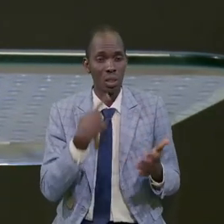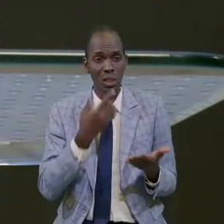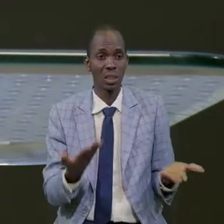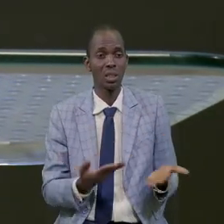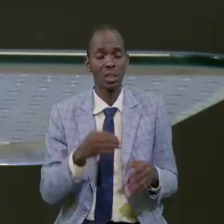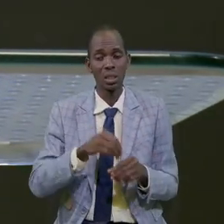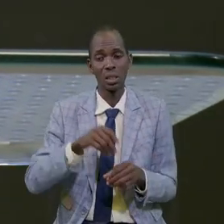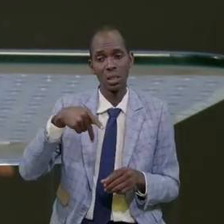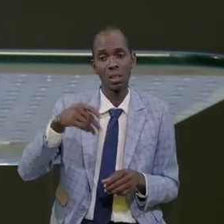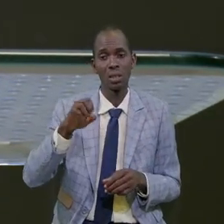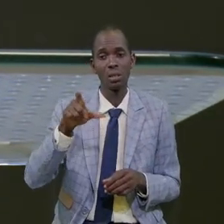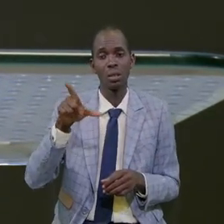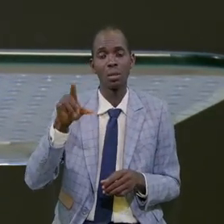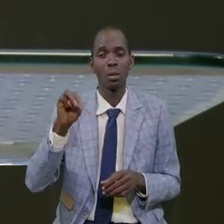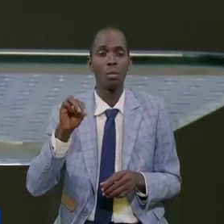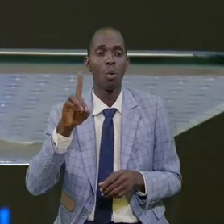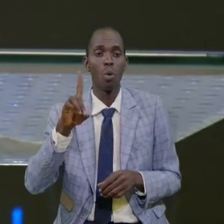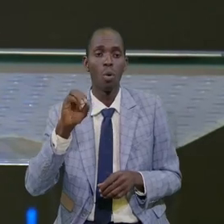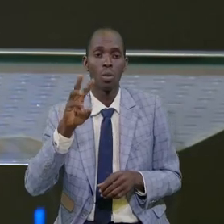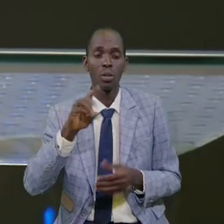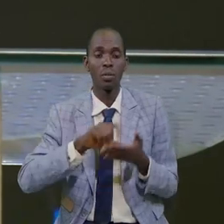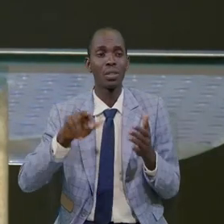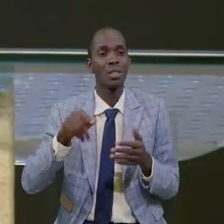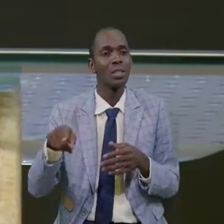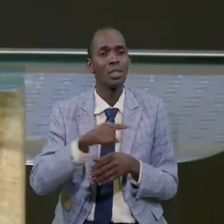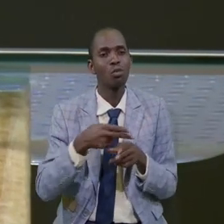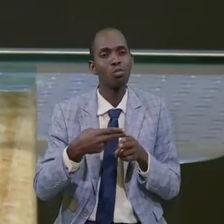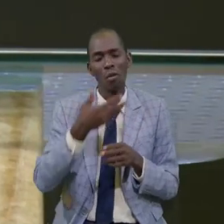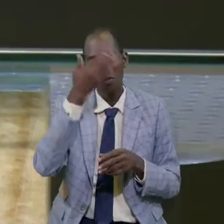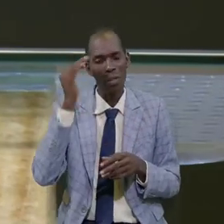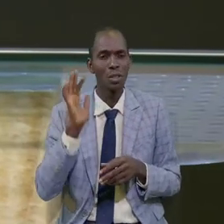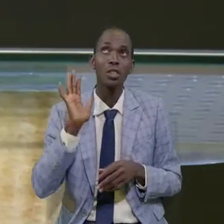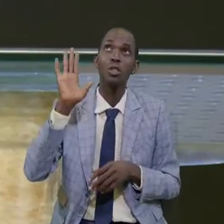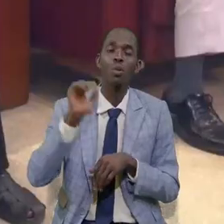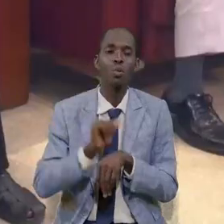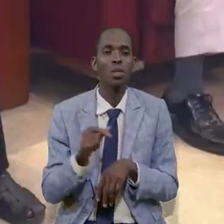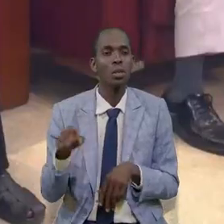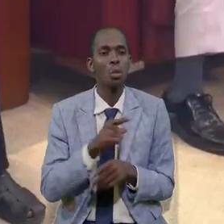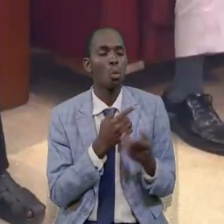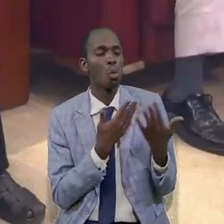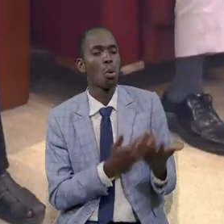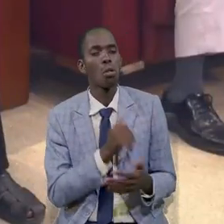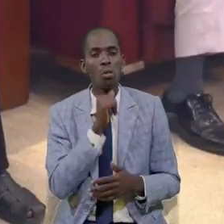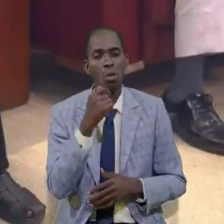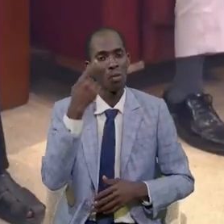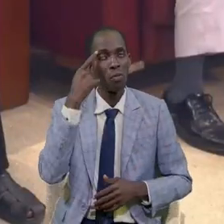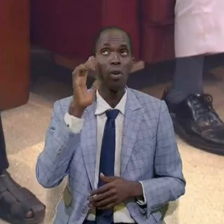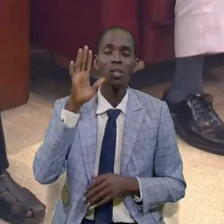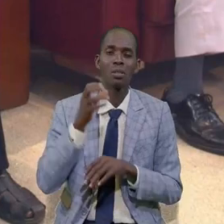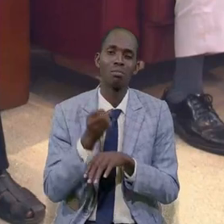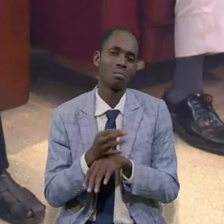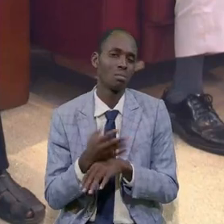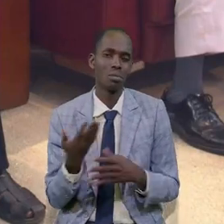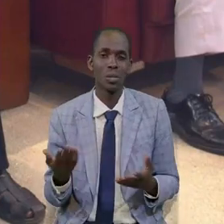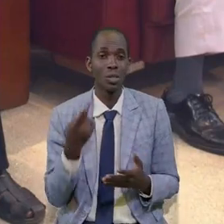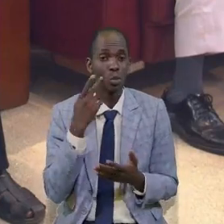gens. Il dit que, mais ils oublièrent bientôt ses œuvres. Ils n'attendirent pas l'exécution